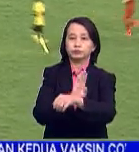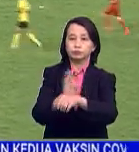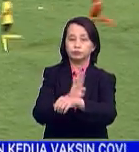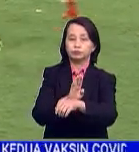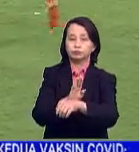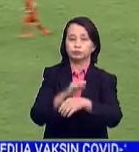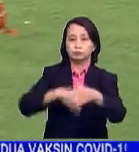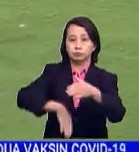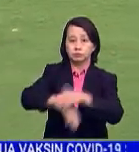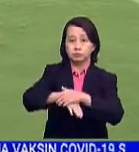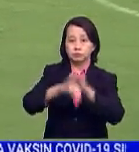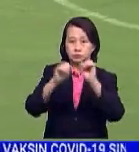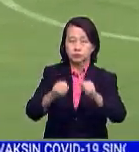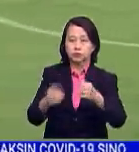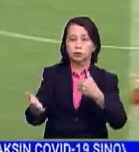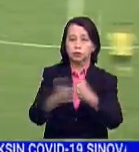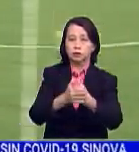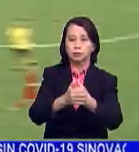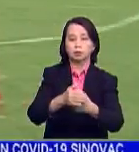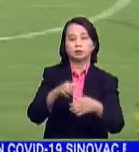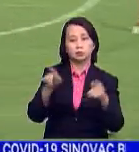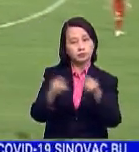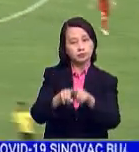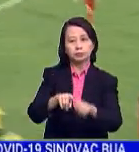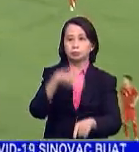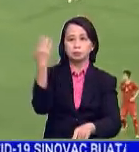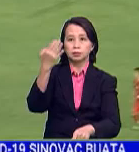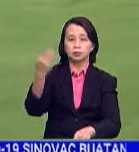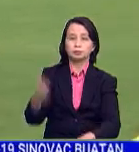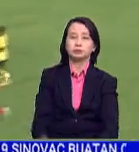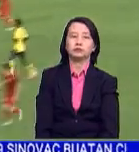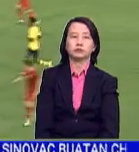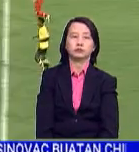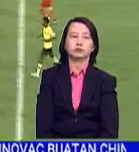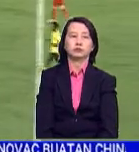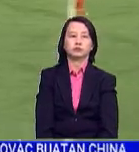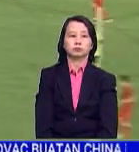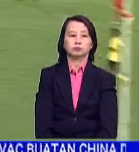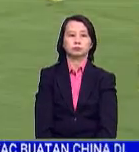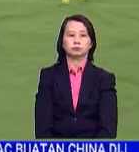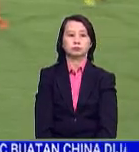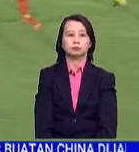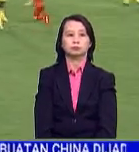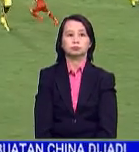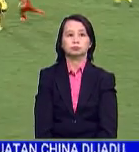pada usia kembali normal hai hai